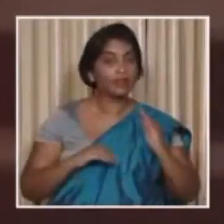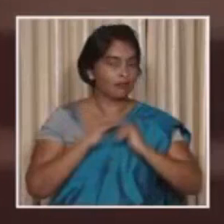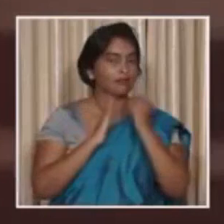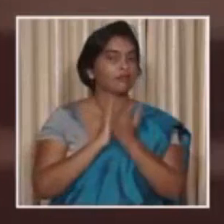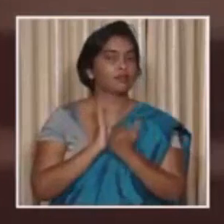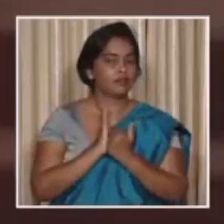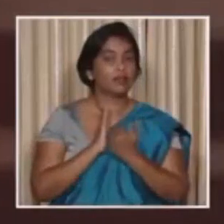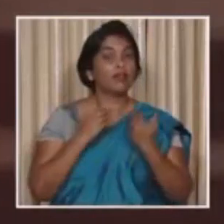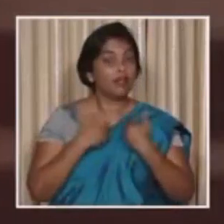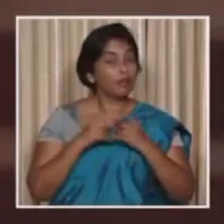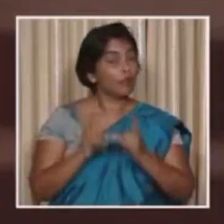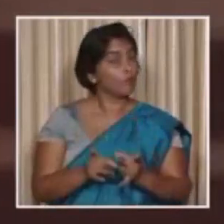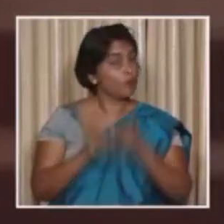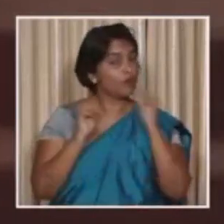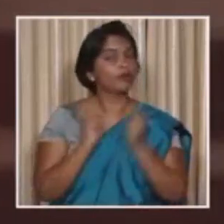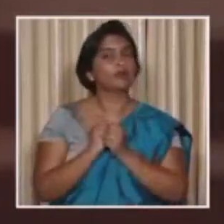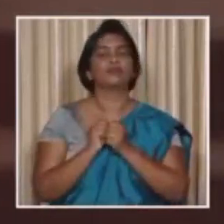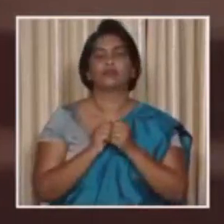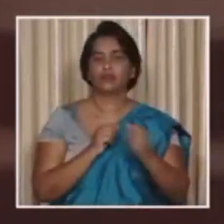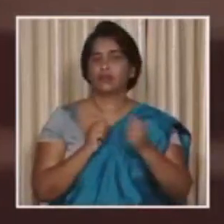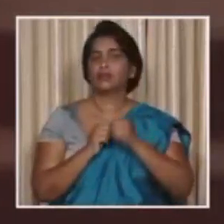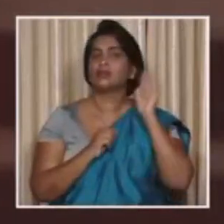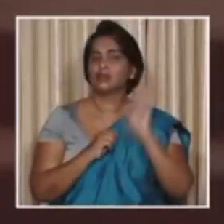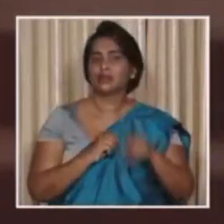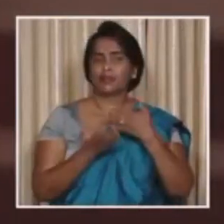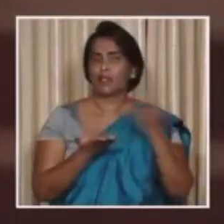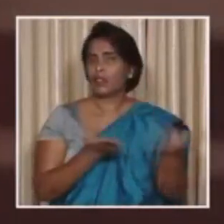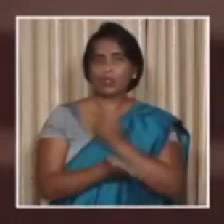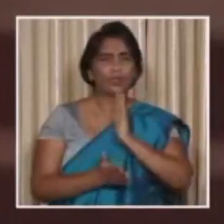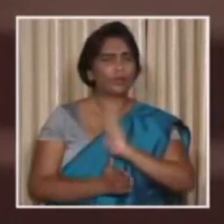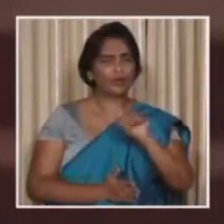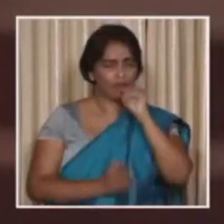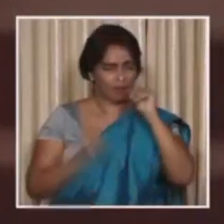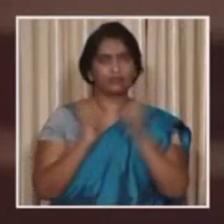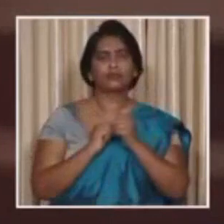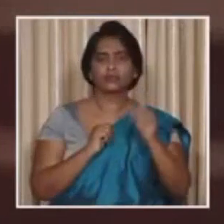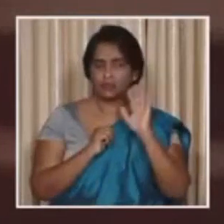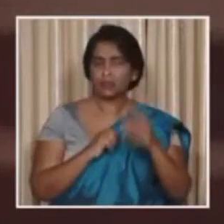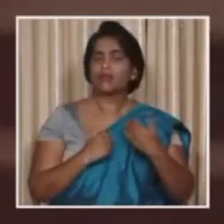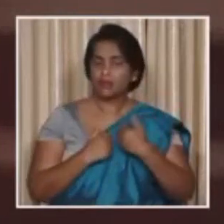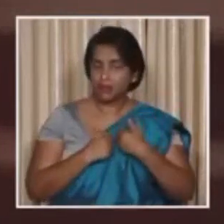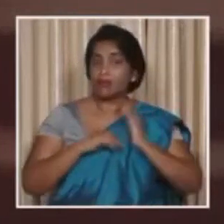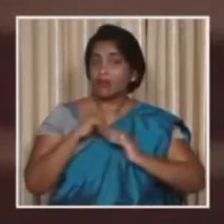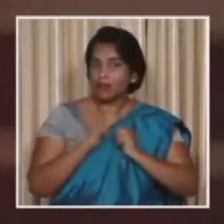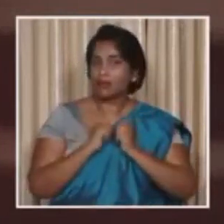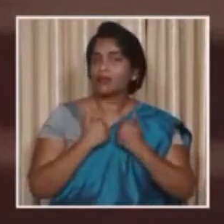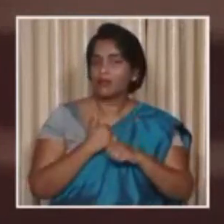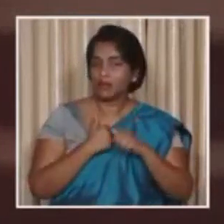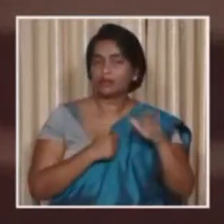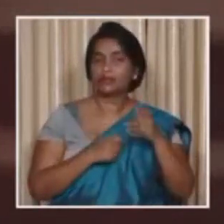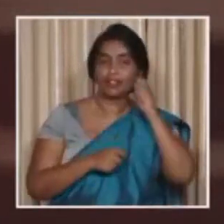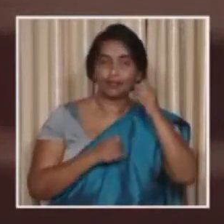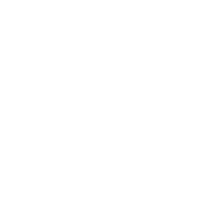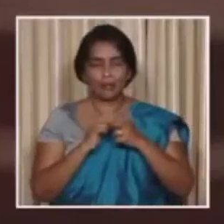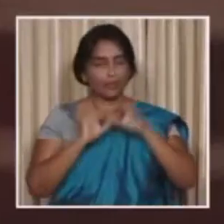ක්‍රමවේදයක් තියෙනවා අපි ඒ ක්‍රමවේදය අනුගමනය කරලා කරනවා මිසක් මේක ඉවත් කරන්න ඉතා සාර්ථක වැඩපිළිවෙලක් අපි ක්‍රමවේදයක් හදලා එතන කාටවත්